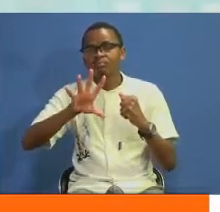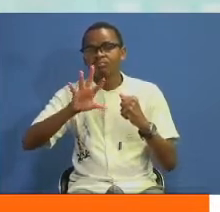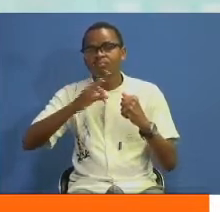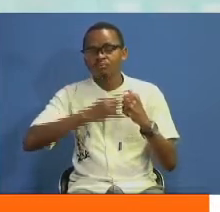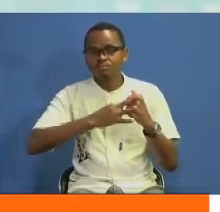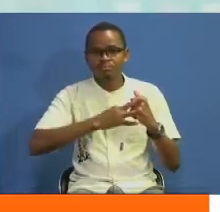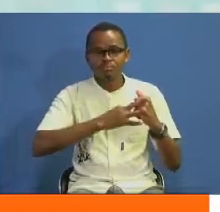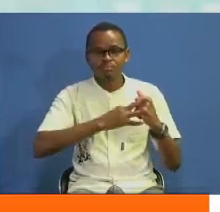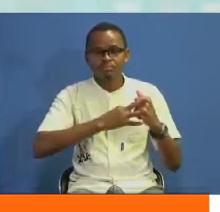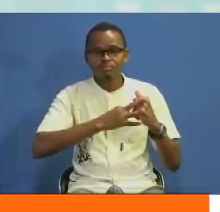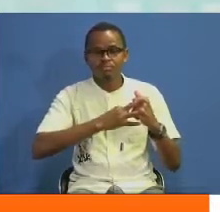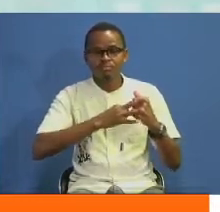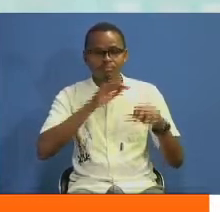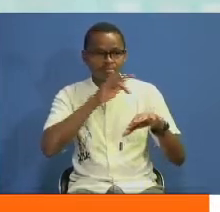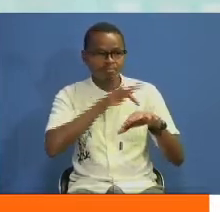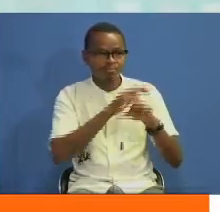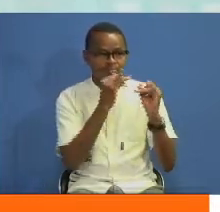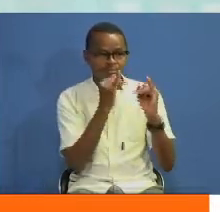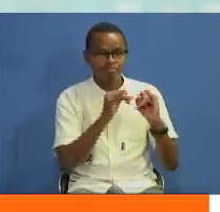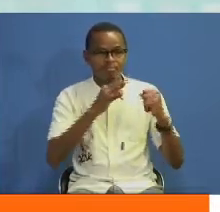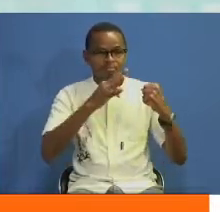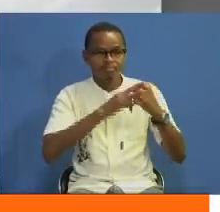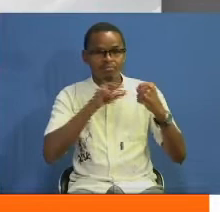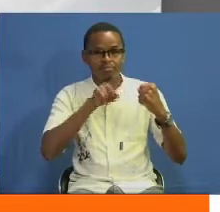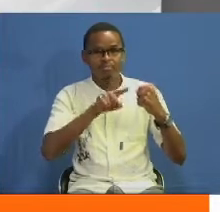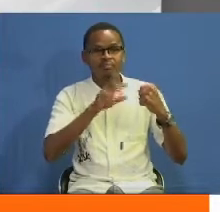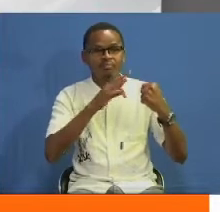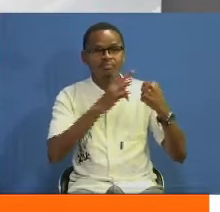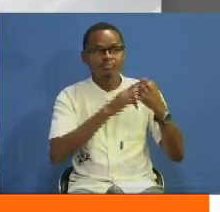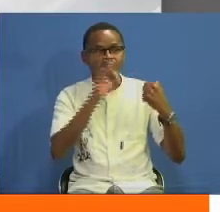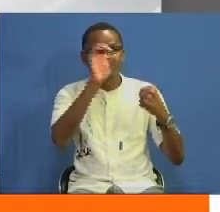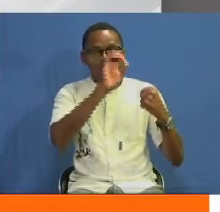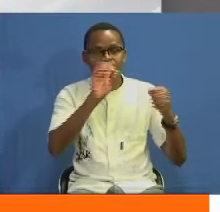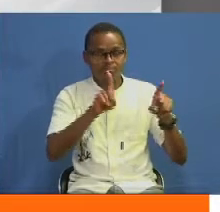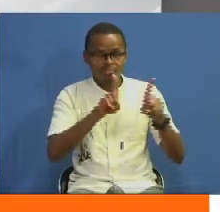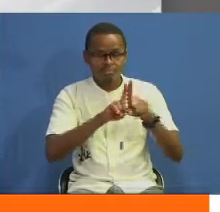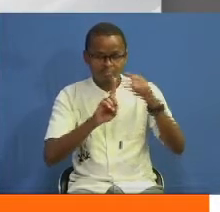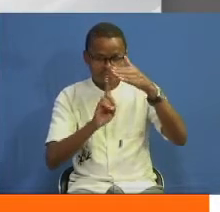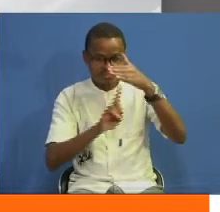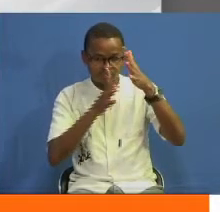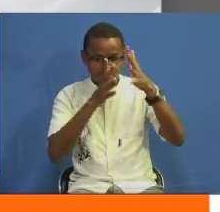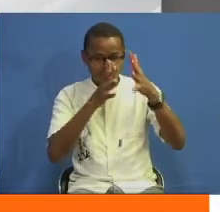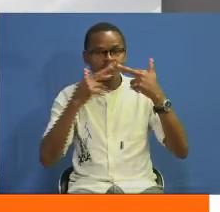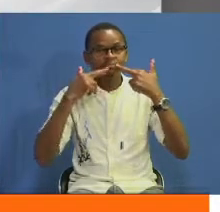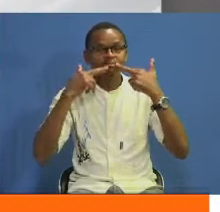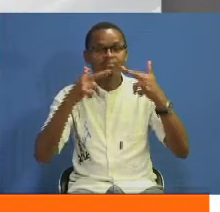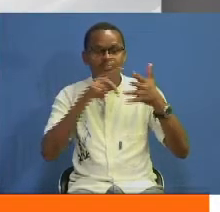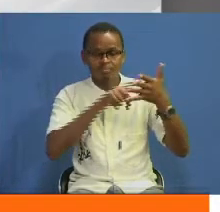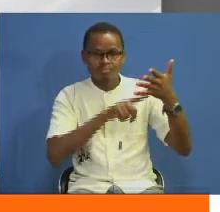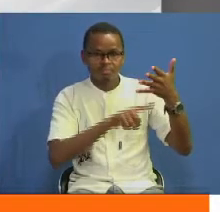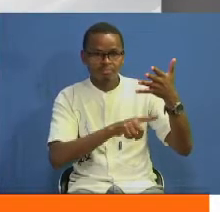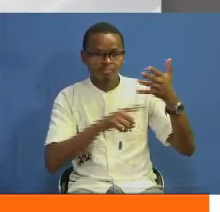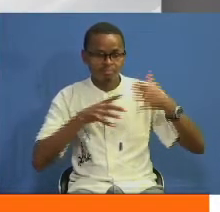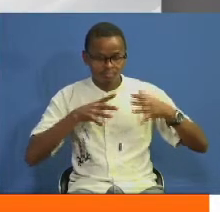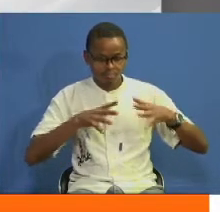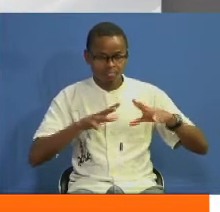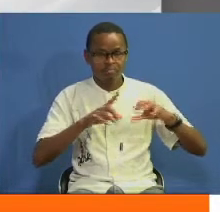192,758. Kiwango cha maambukizi ni 8.8%. Vile vile wizara ya afya imeripoti kuwa